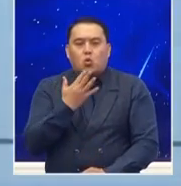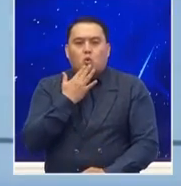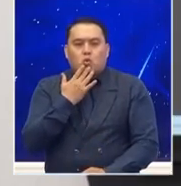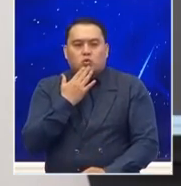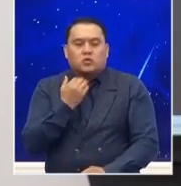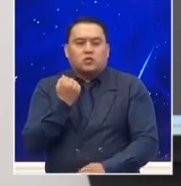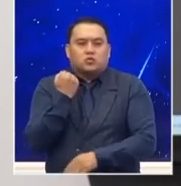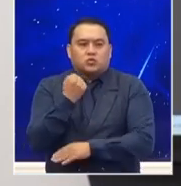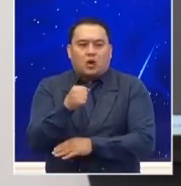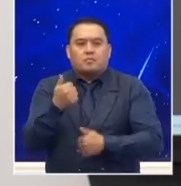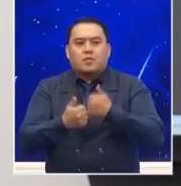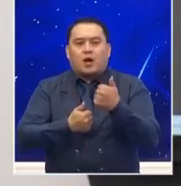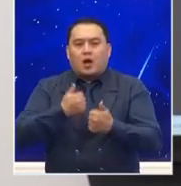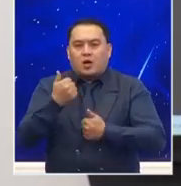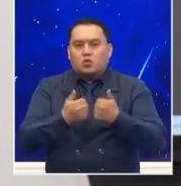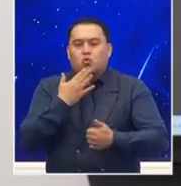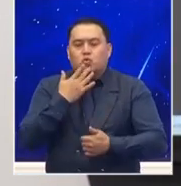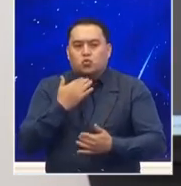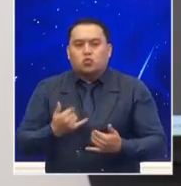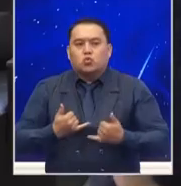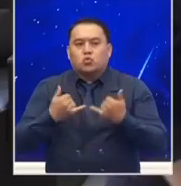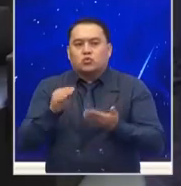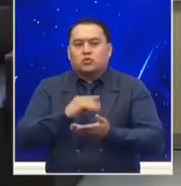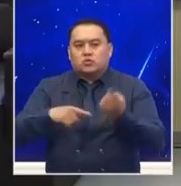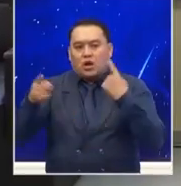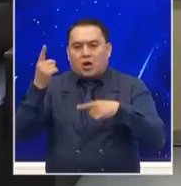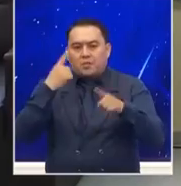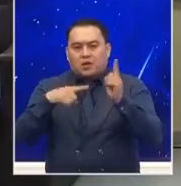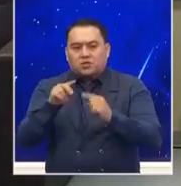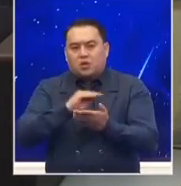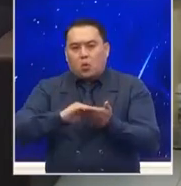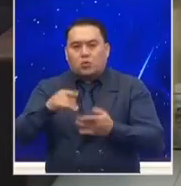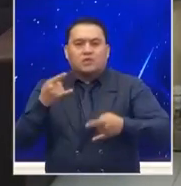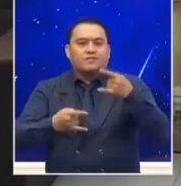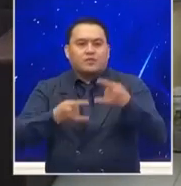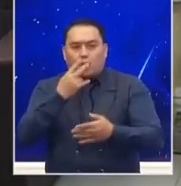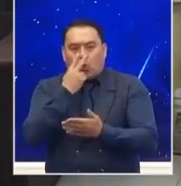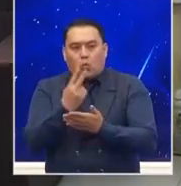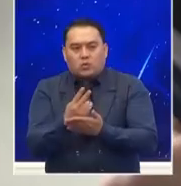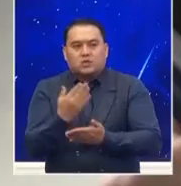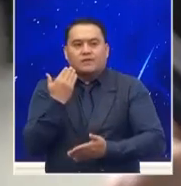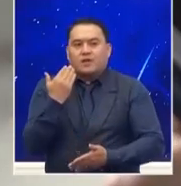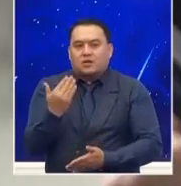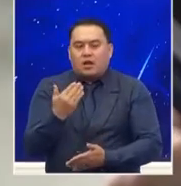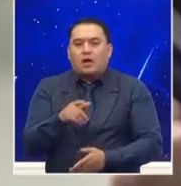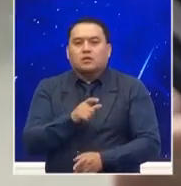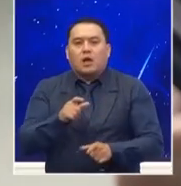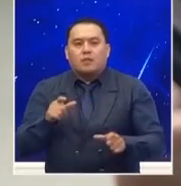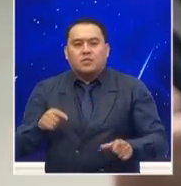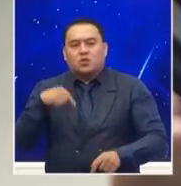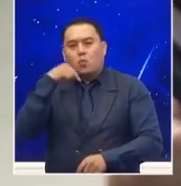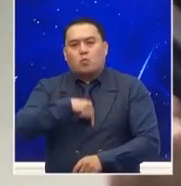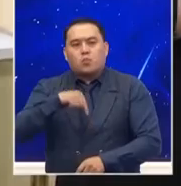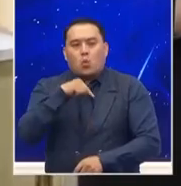бақ сынаған. Байқауда олар ұлттың ұлы жайлы шығарма шағын бейнеролик әзірлеген. Тілшілік тіршілігін, азаматтық болмысын,